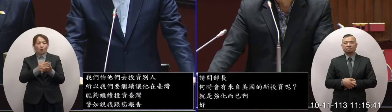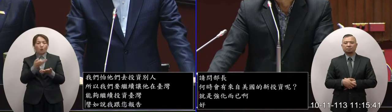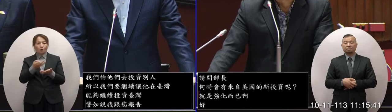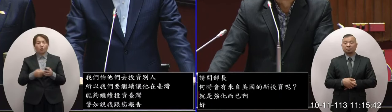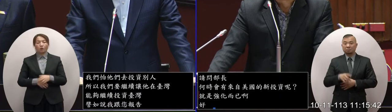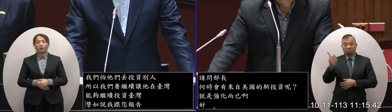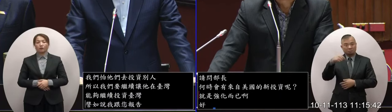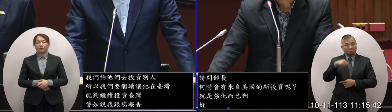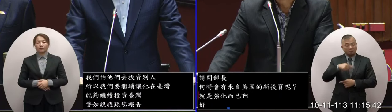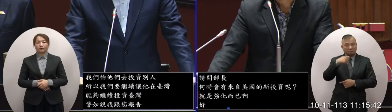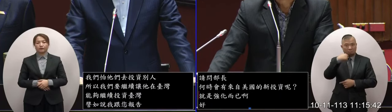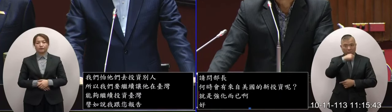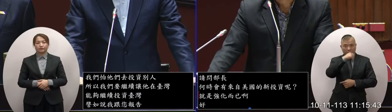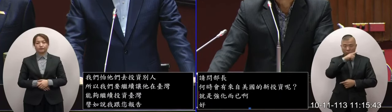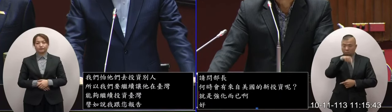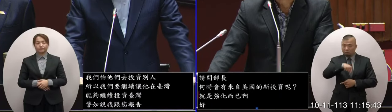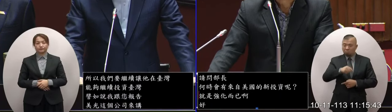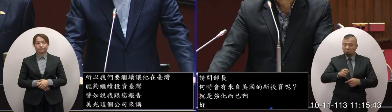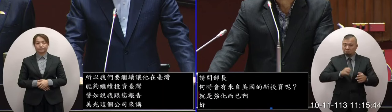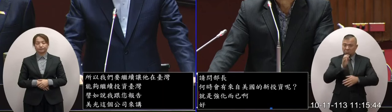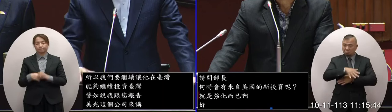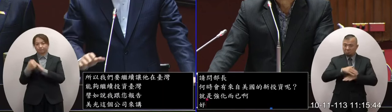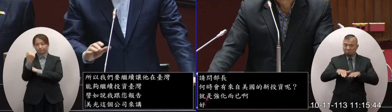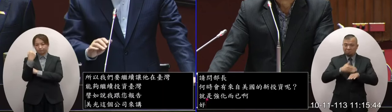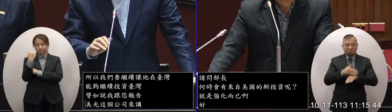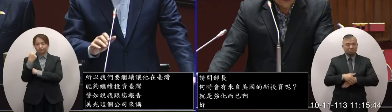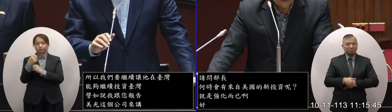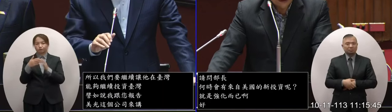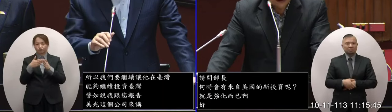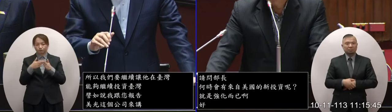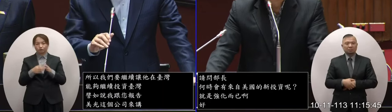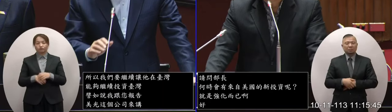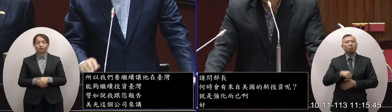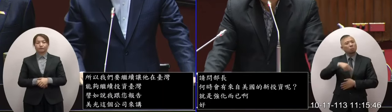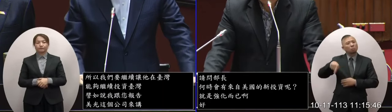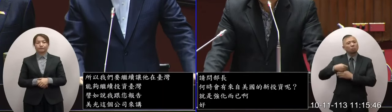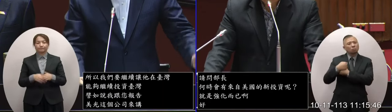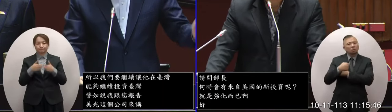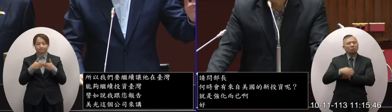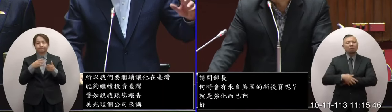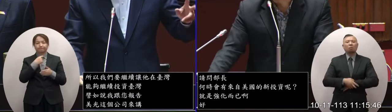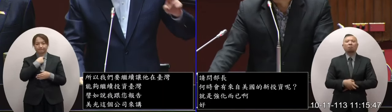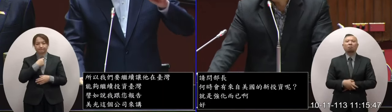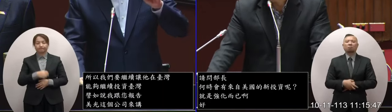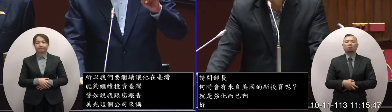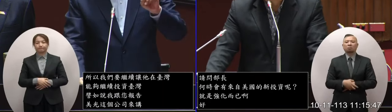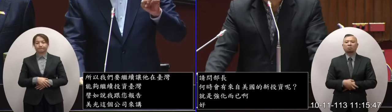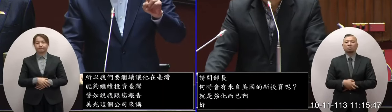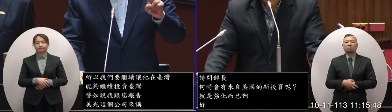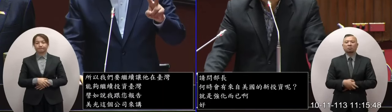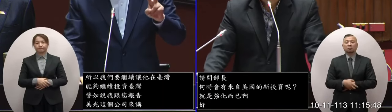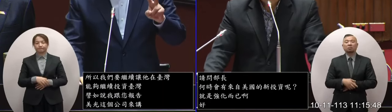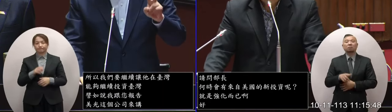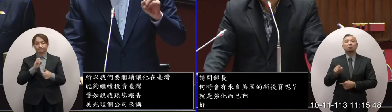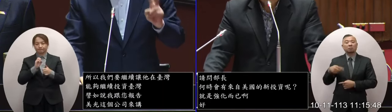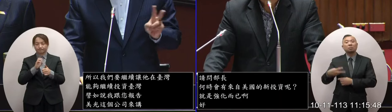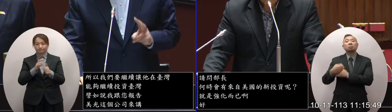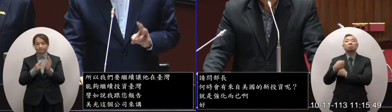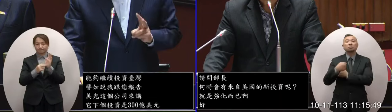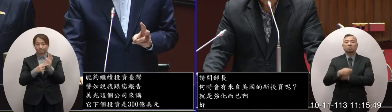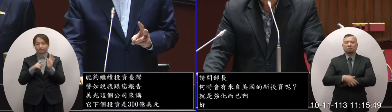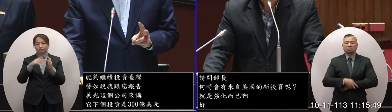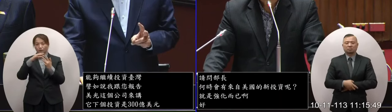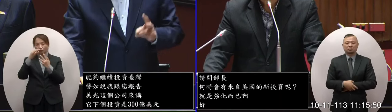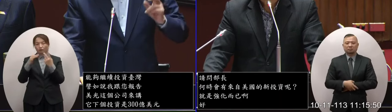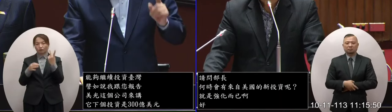会不会来投资台湾？ 我们努力，我们 努力， 我们一定要努力，因为他有 努力就对了。 跟委员报告，他有